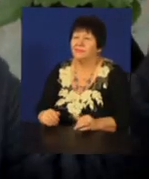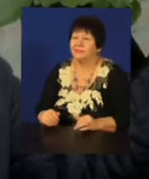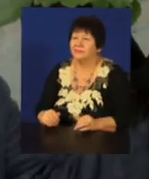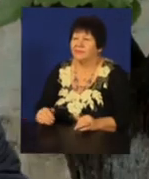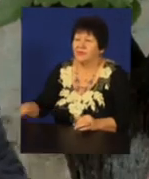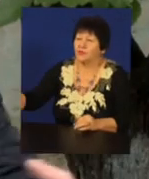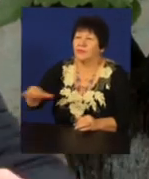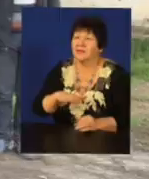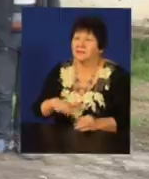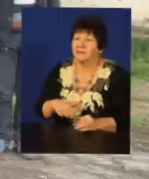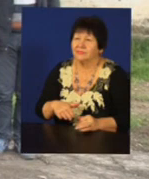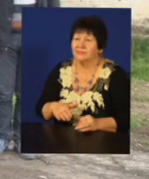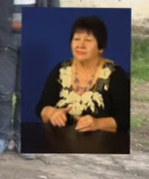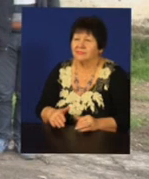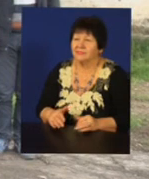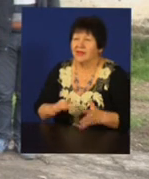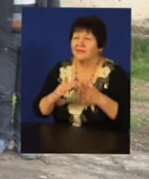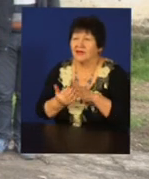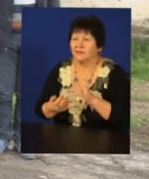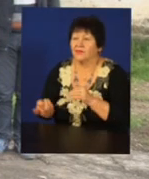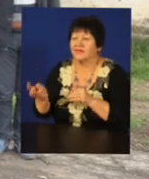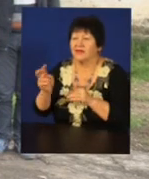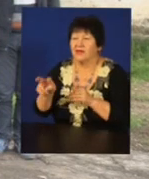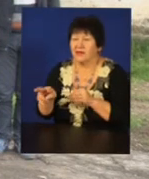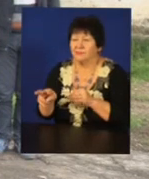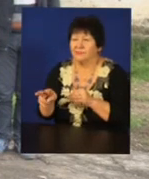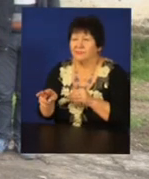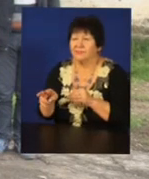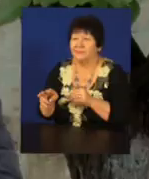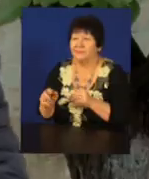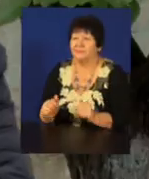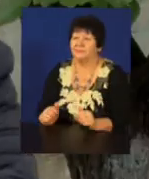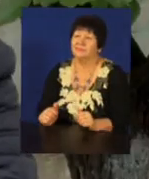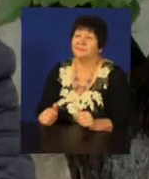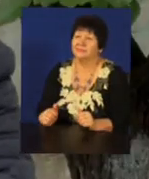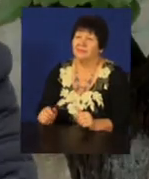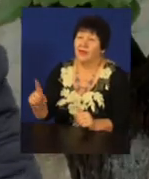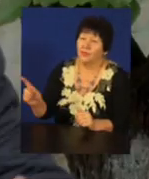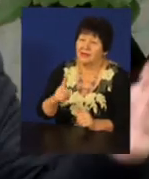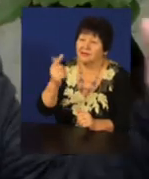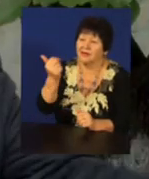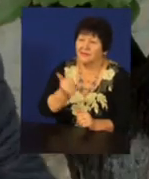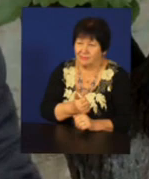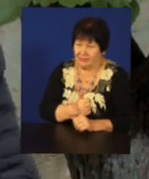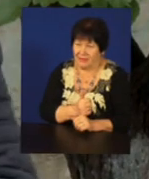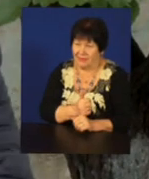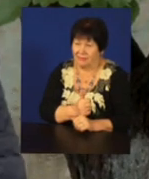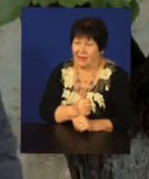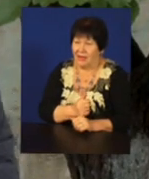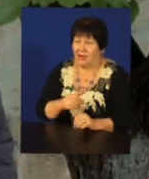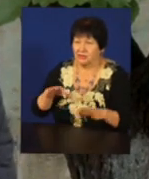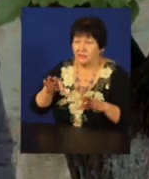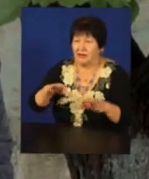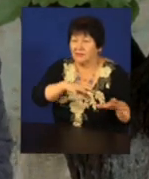pe tot perimetrul satului, dar să venim o dată în săptămână, adică și să